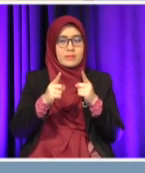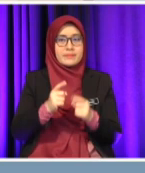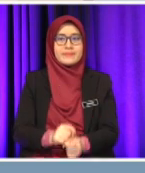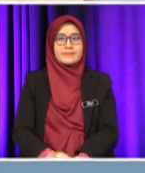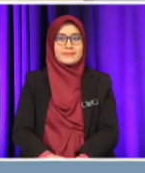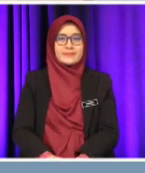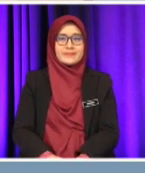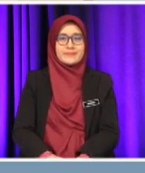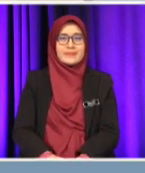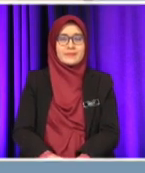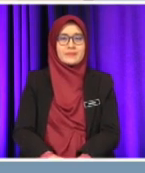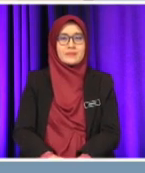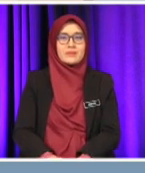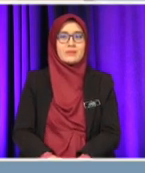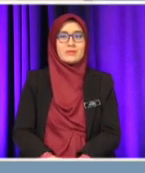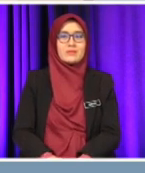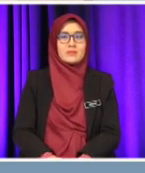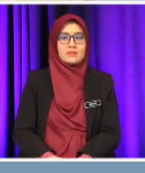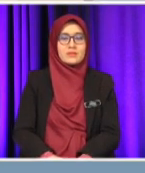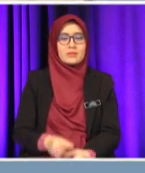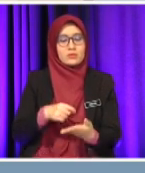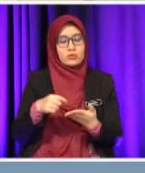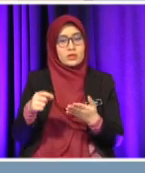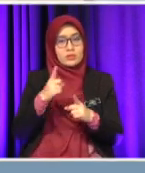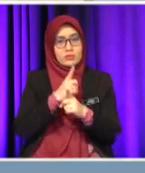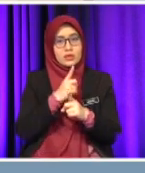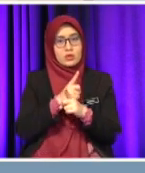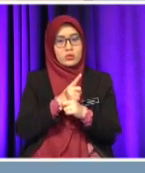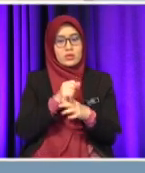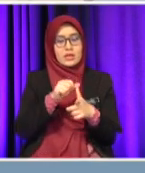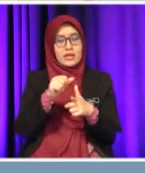pernyataannya betul dan salah pernyataan ini tidak berkaitan oke